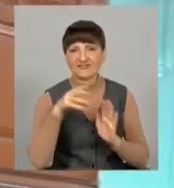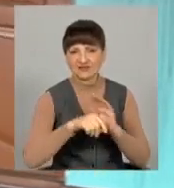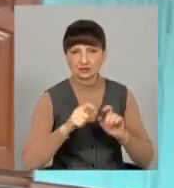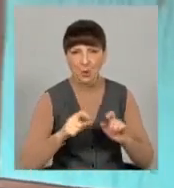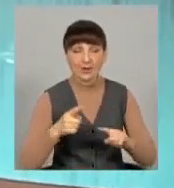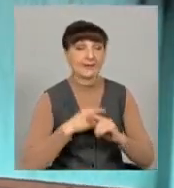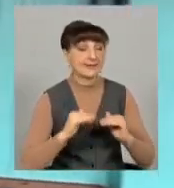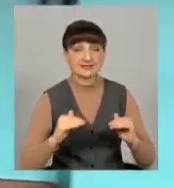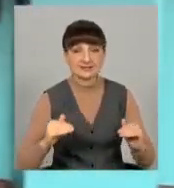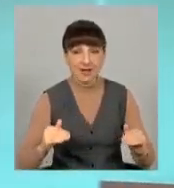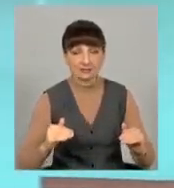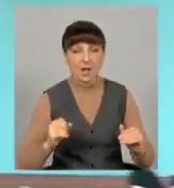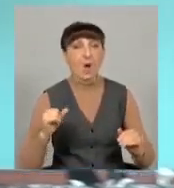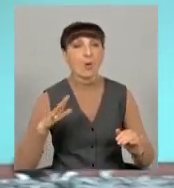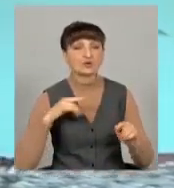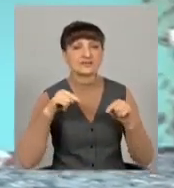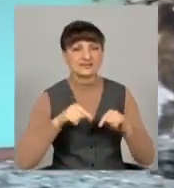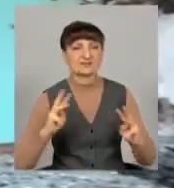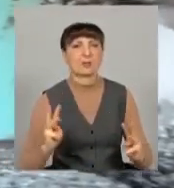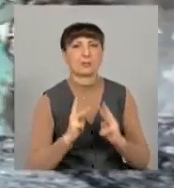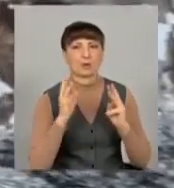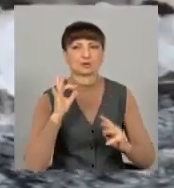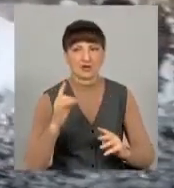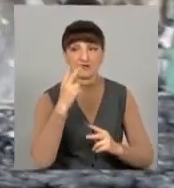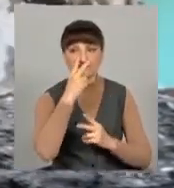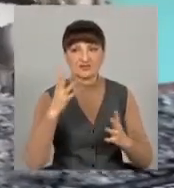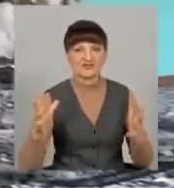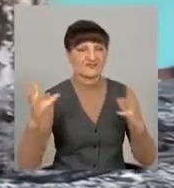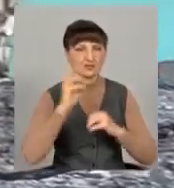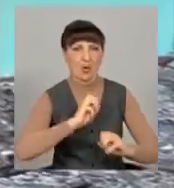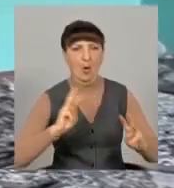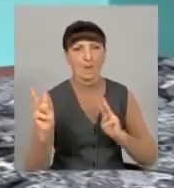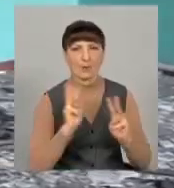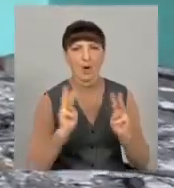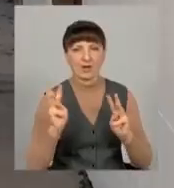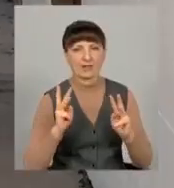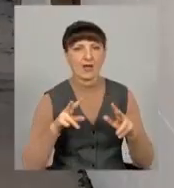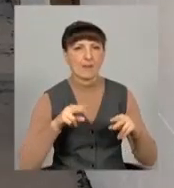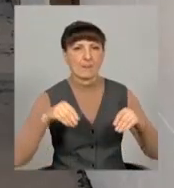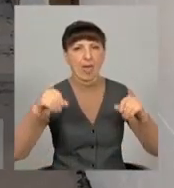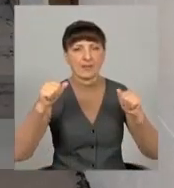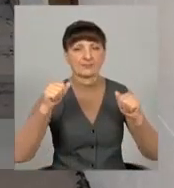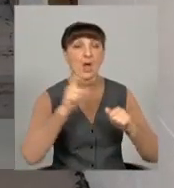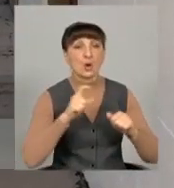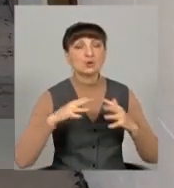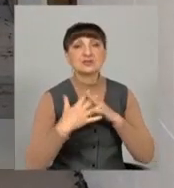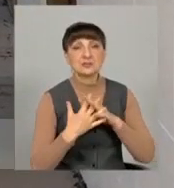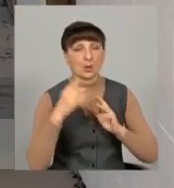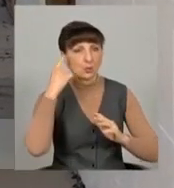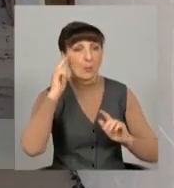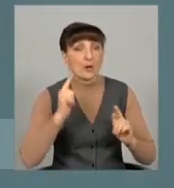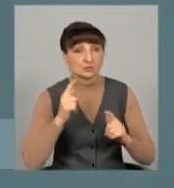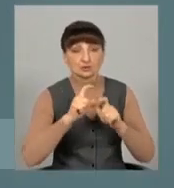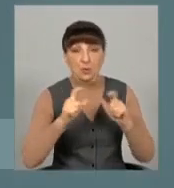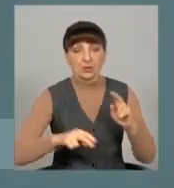же вот детский сад и Судя по всему здесь произошел пожар Как видите здесь все обгорело вокруг Пепел жители села недоумевают Как